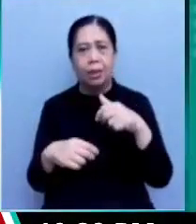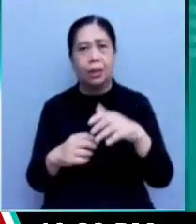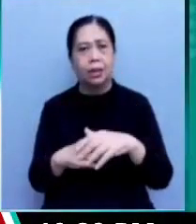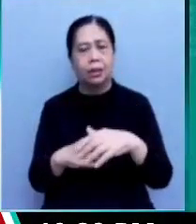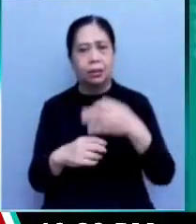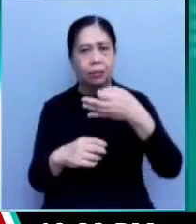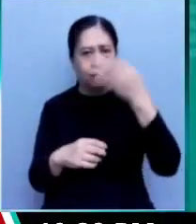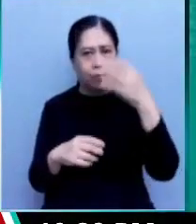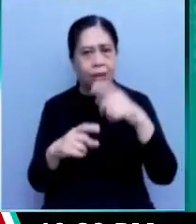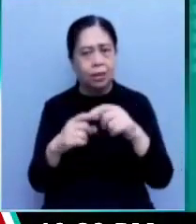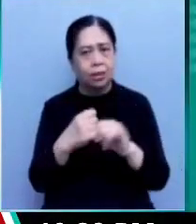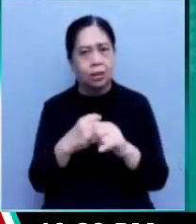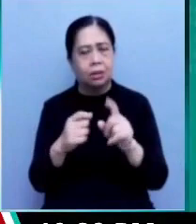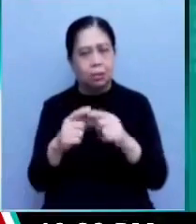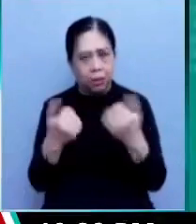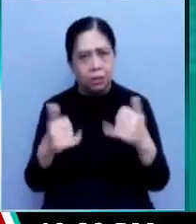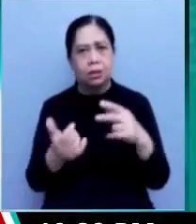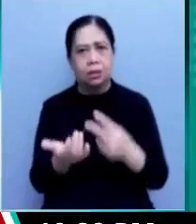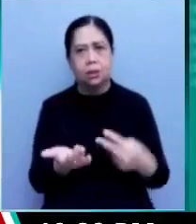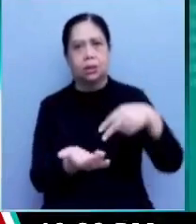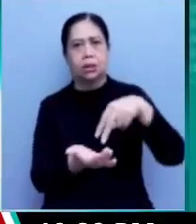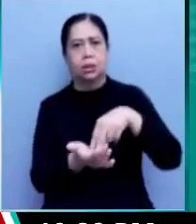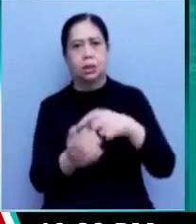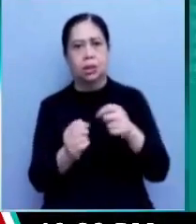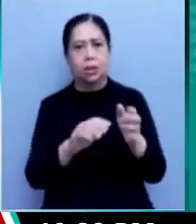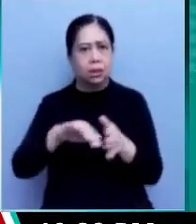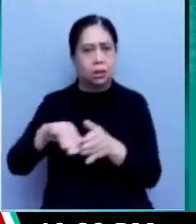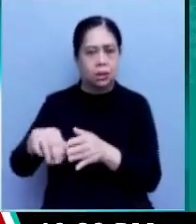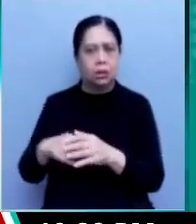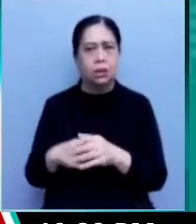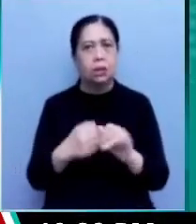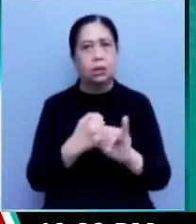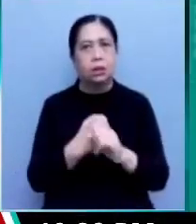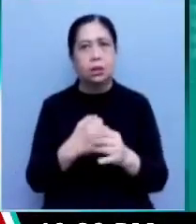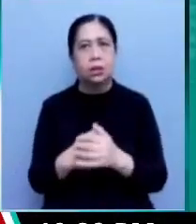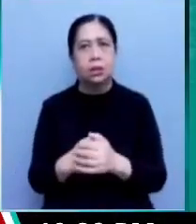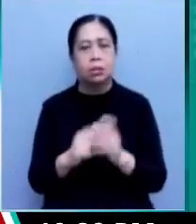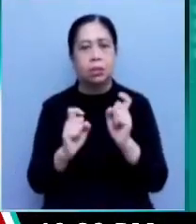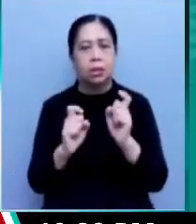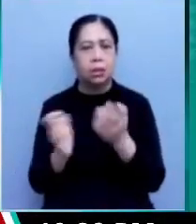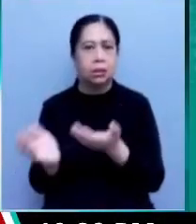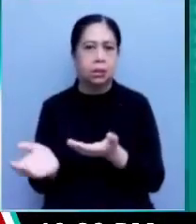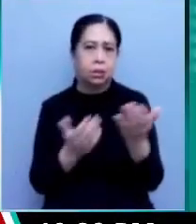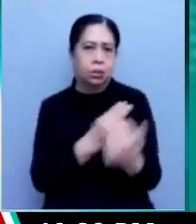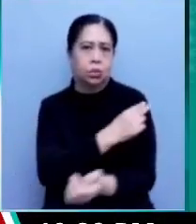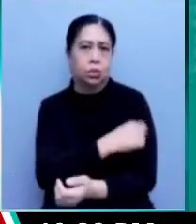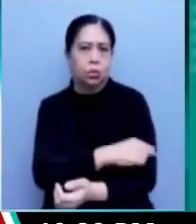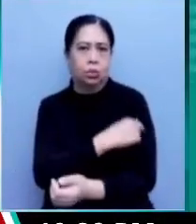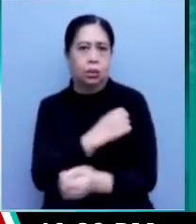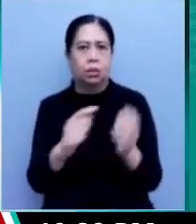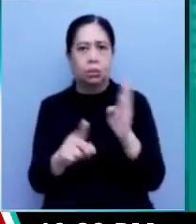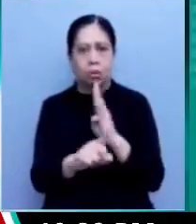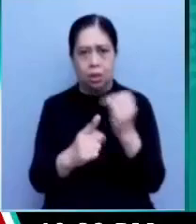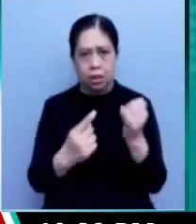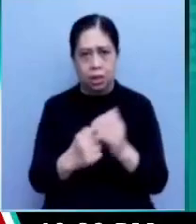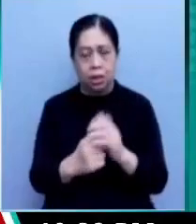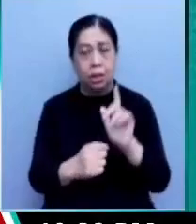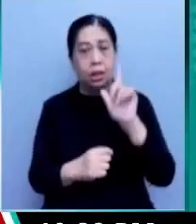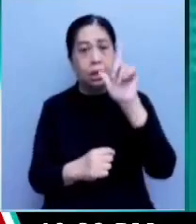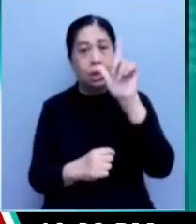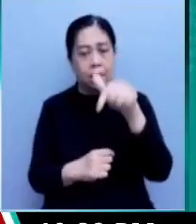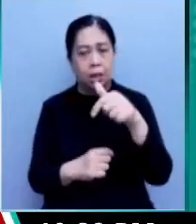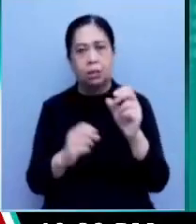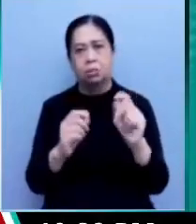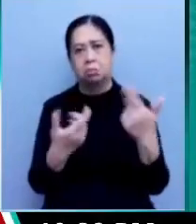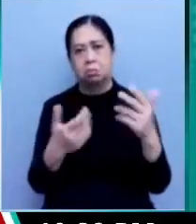nangyari, nakatayo pa ang estudyante at tumabi sa gilid ng jeep. Agad din siyang isinugod sa ospital ng barangay. Kalaunay nagkaayos ang